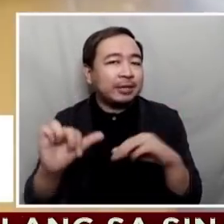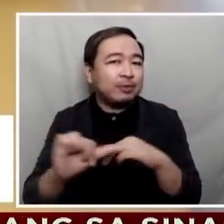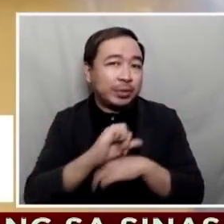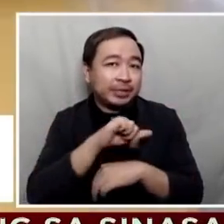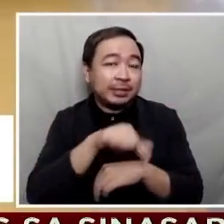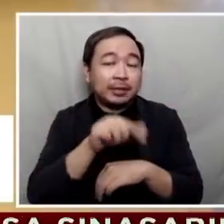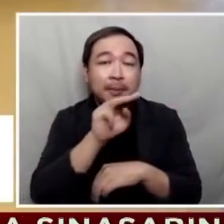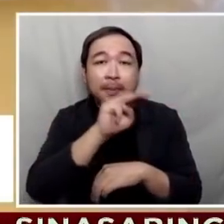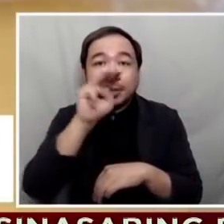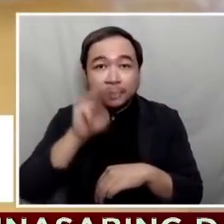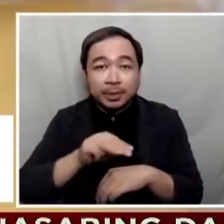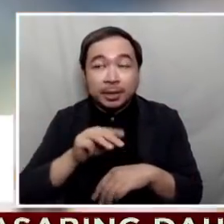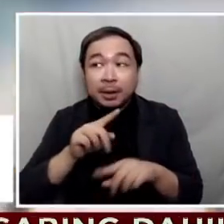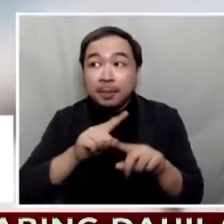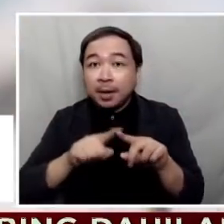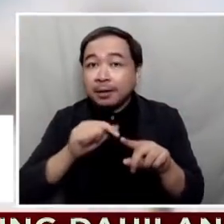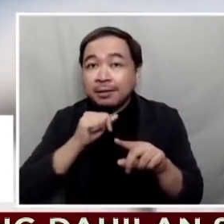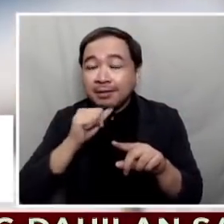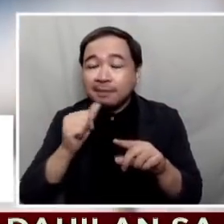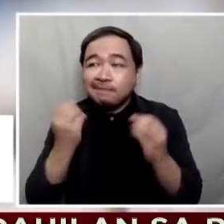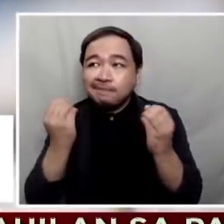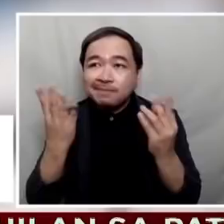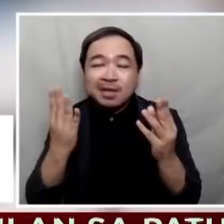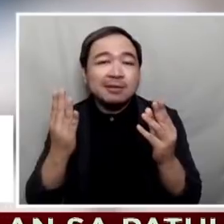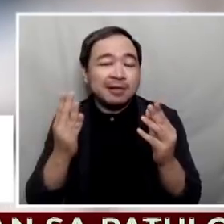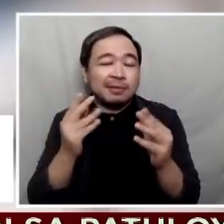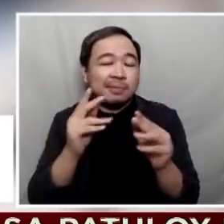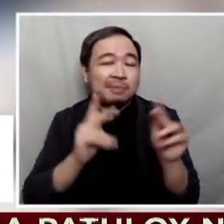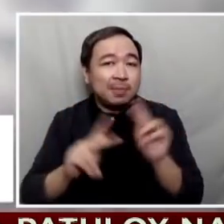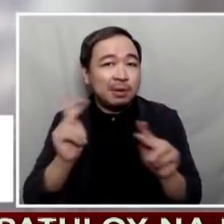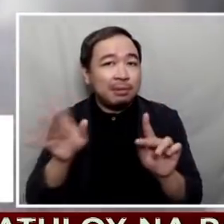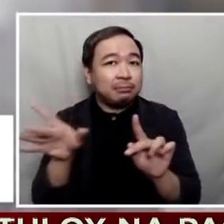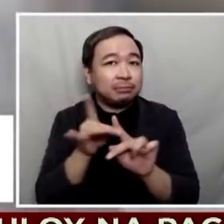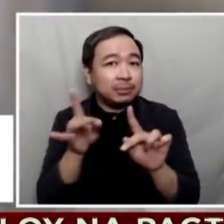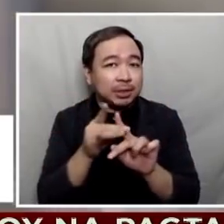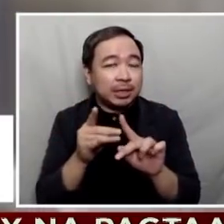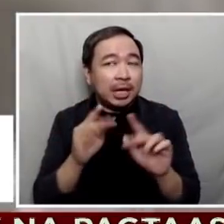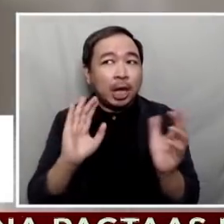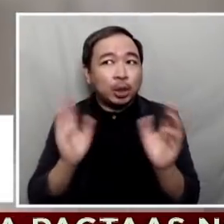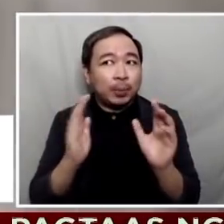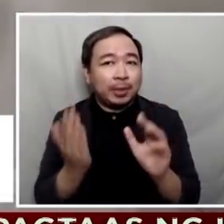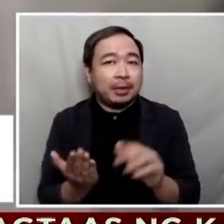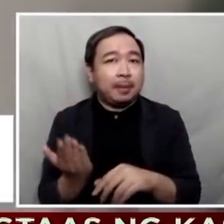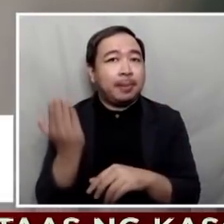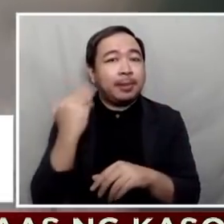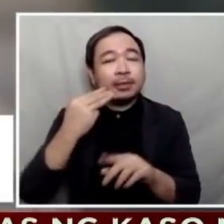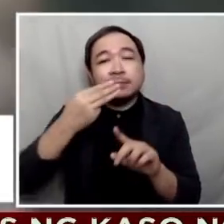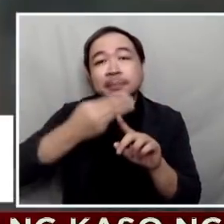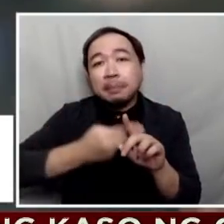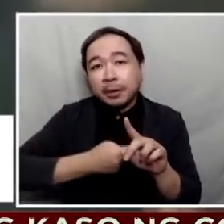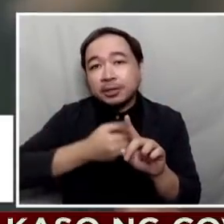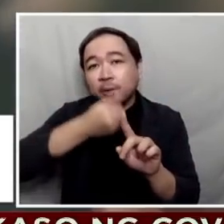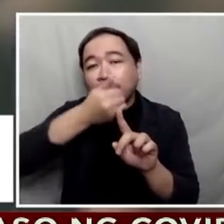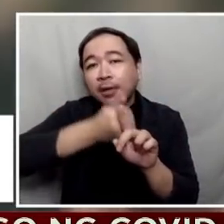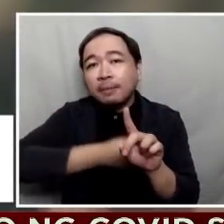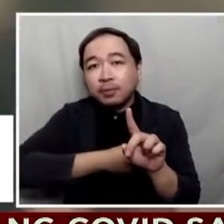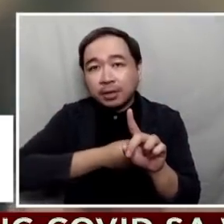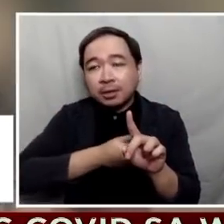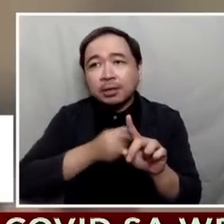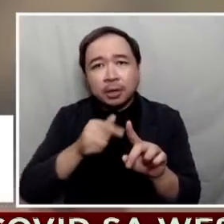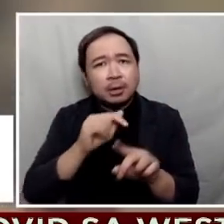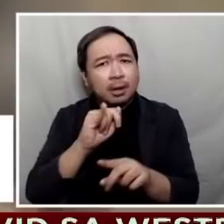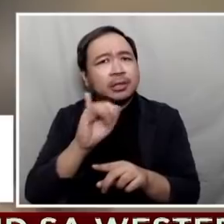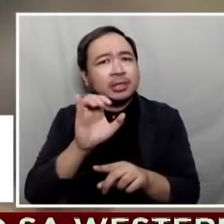ganun kadami ang mga pasyente kung ikukumpara sa nakaraang wave noong Marso at Abril na napupuno ang